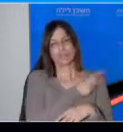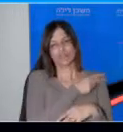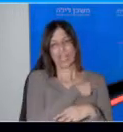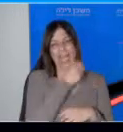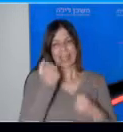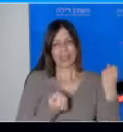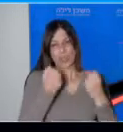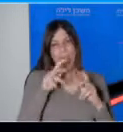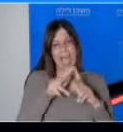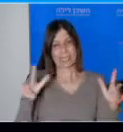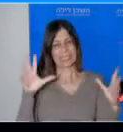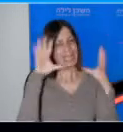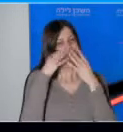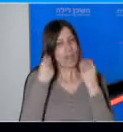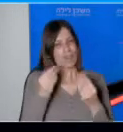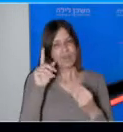לצופים,